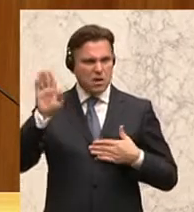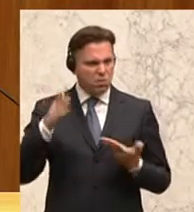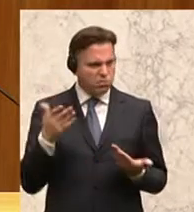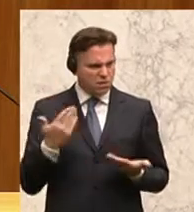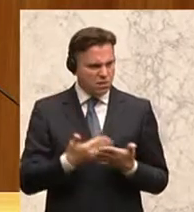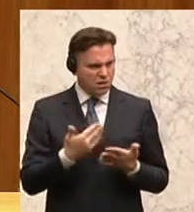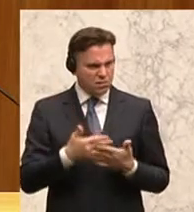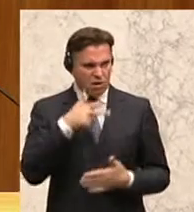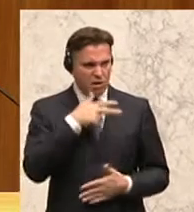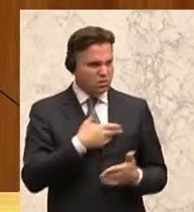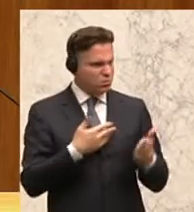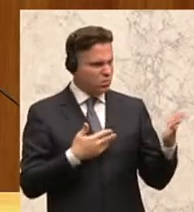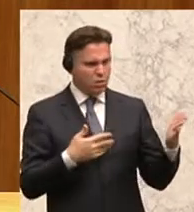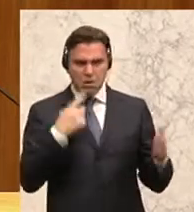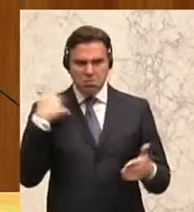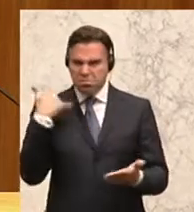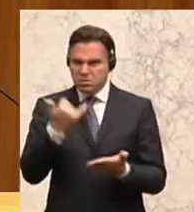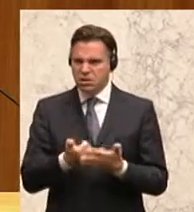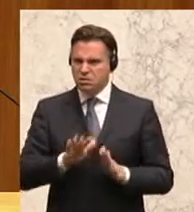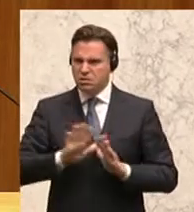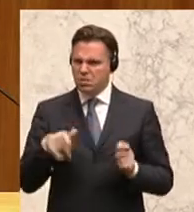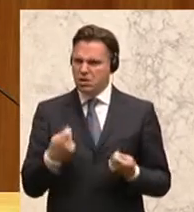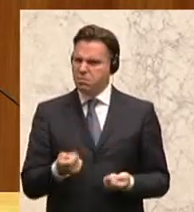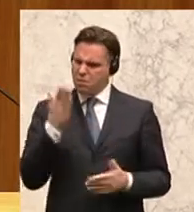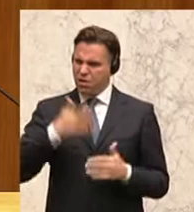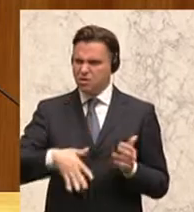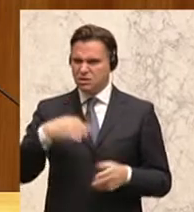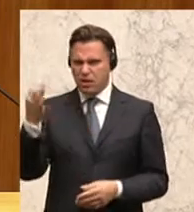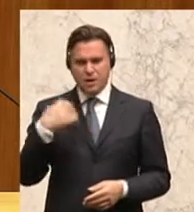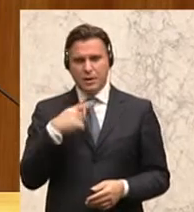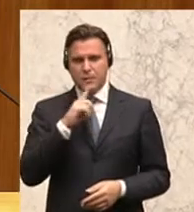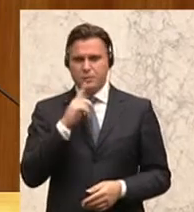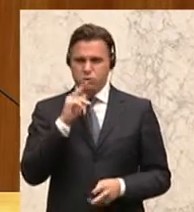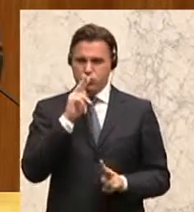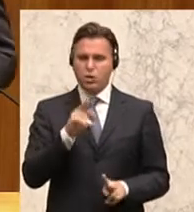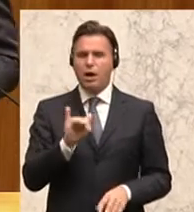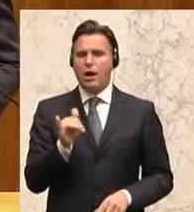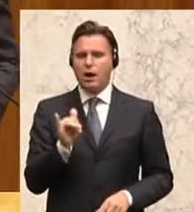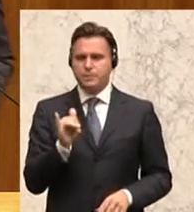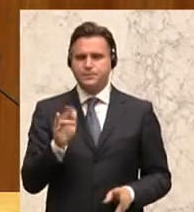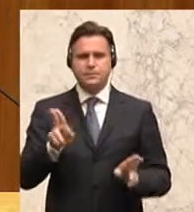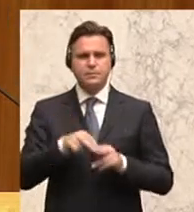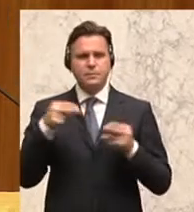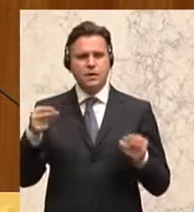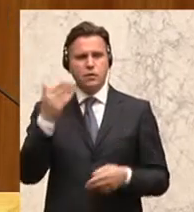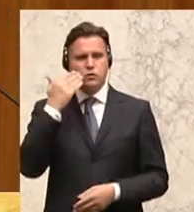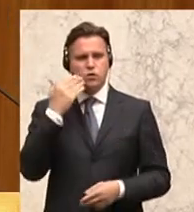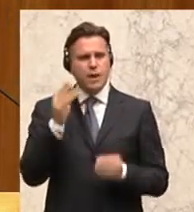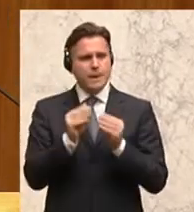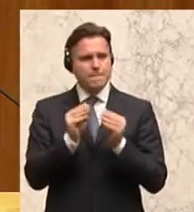war, glaube ich, in der Geschichte bisher auch noch nicht der Fall. Und ich habe mir das ein bisschen angeschaut, in der Naturwissenschaft, in der Biologie gibt es den Begriff